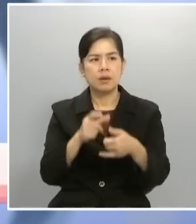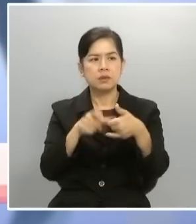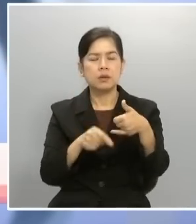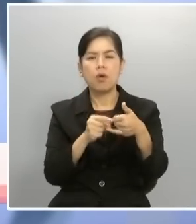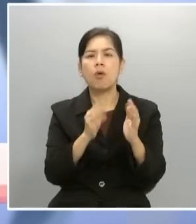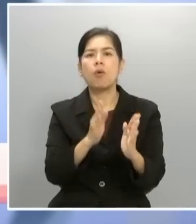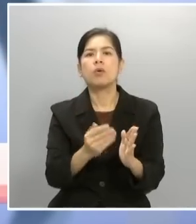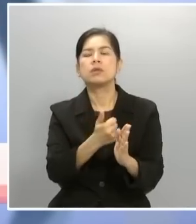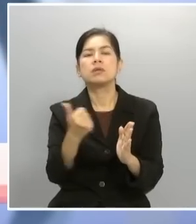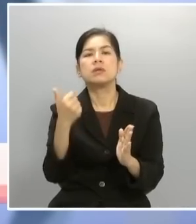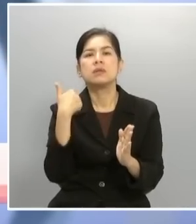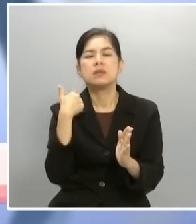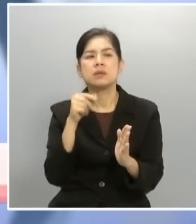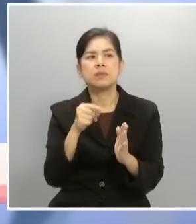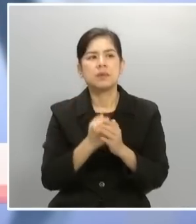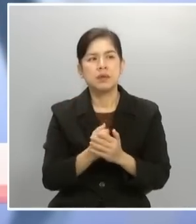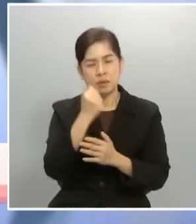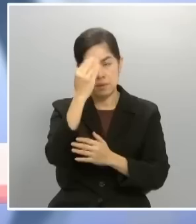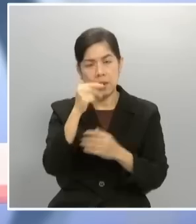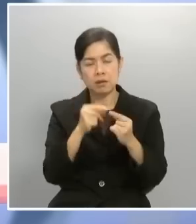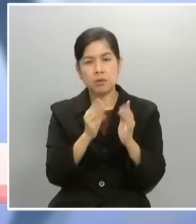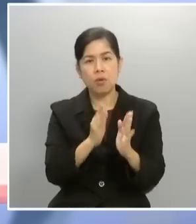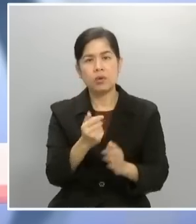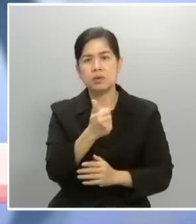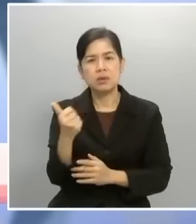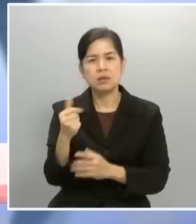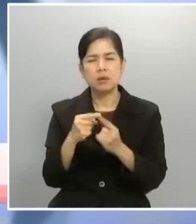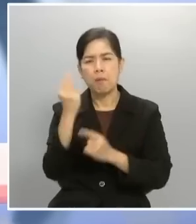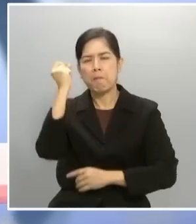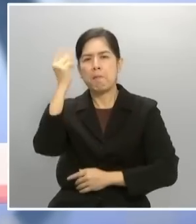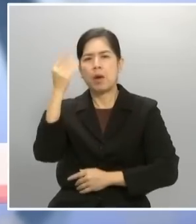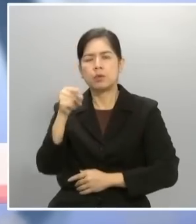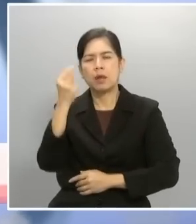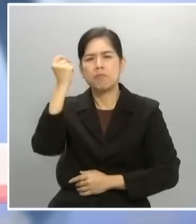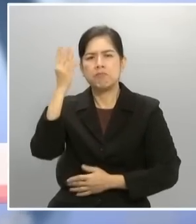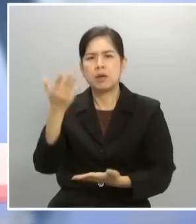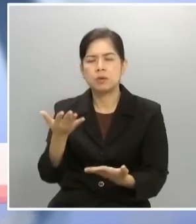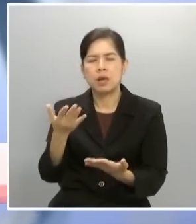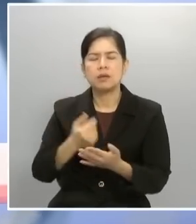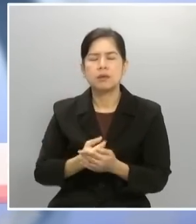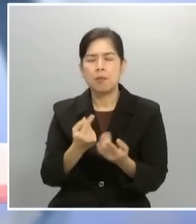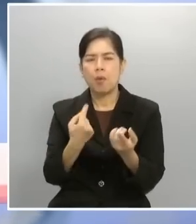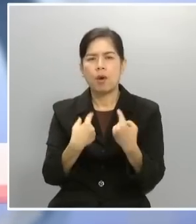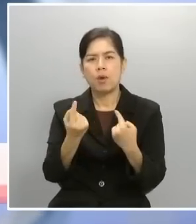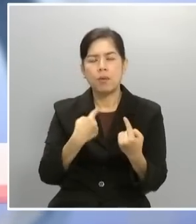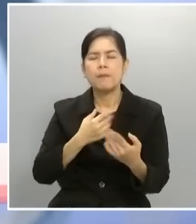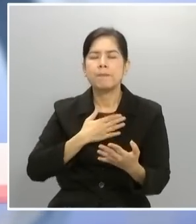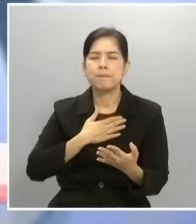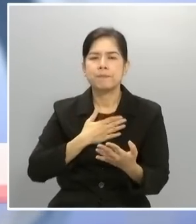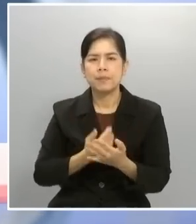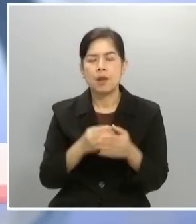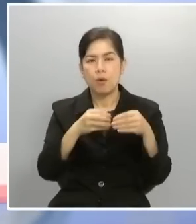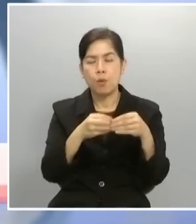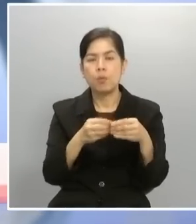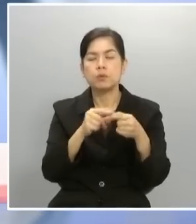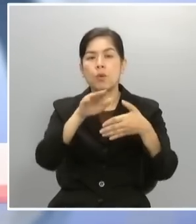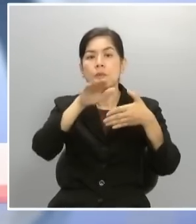เองเนี่ยกลับไม่เข้าใจในมุมของเธอค่ะนะครับแล้วที่สำคัญที่สุดกลุ่ม 4คน